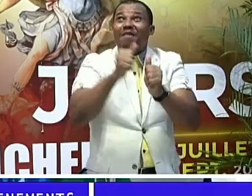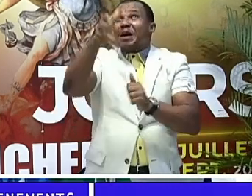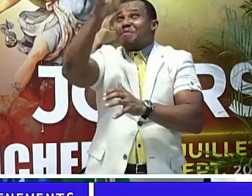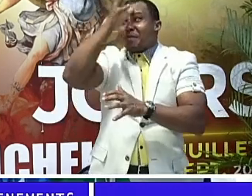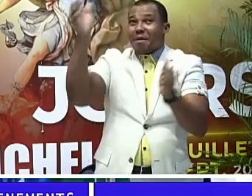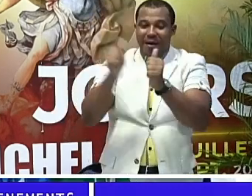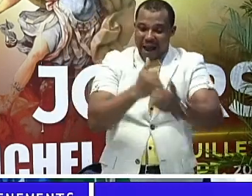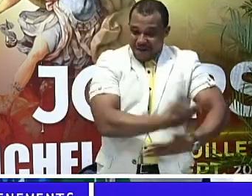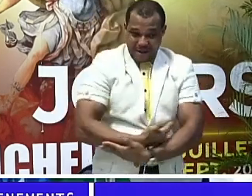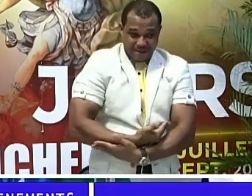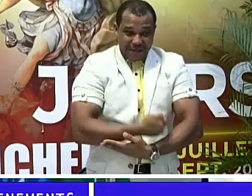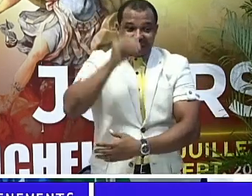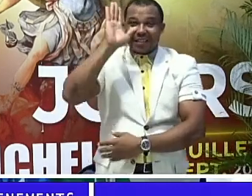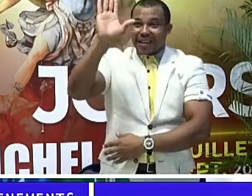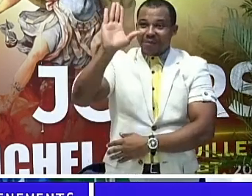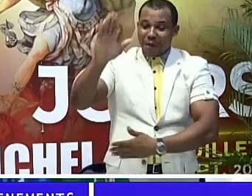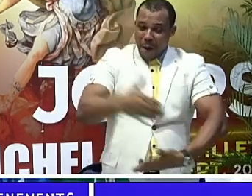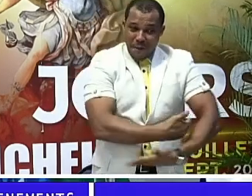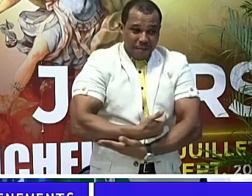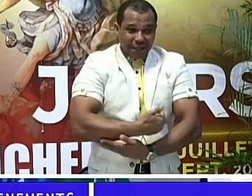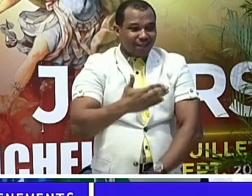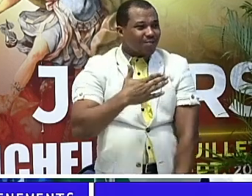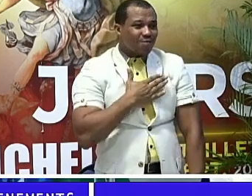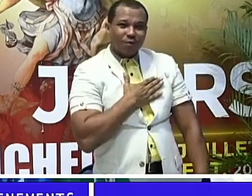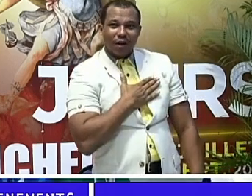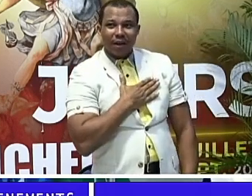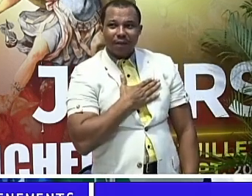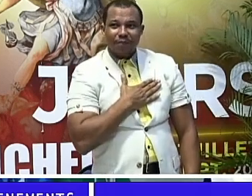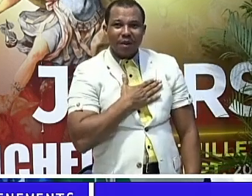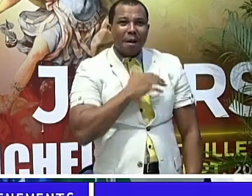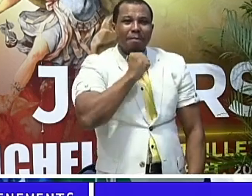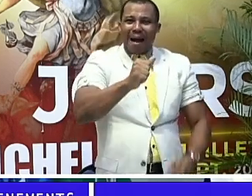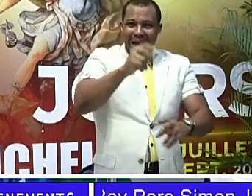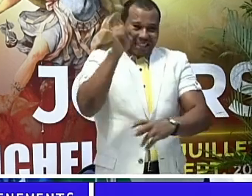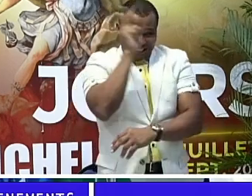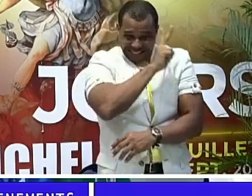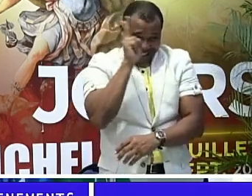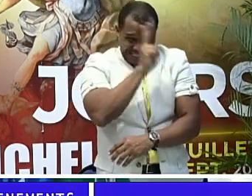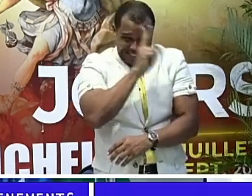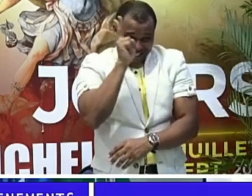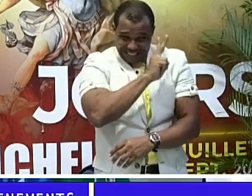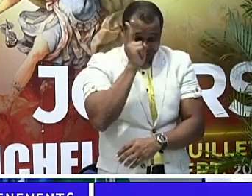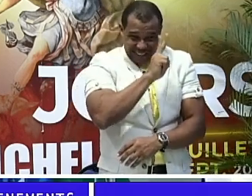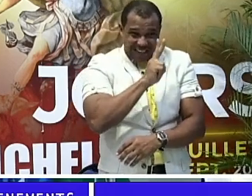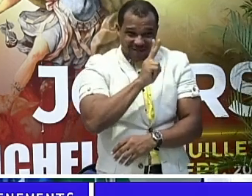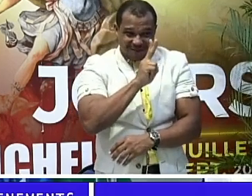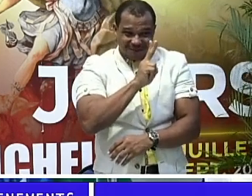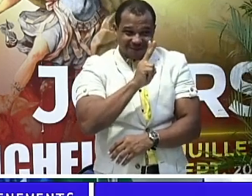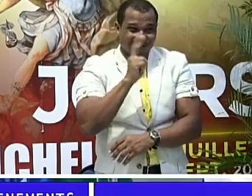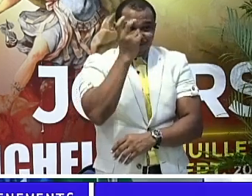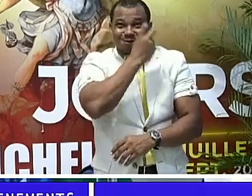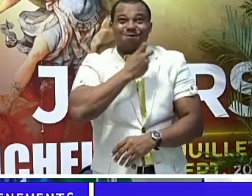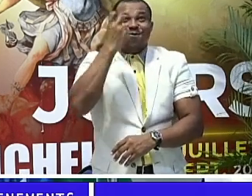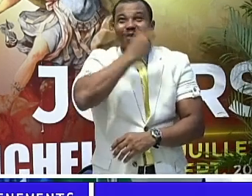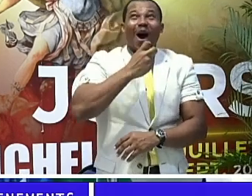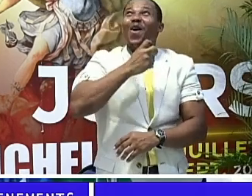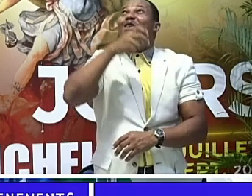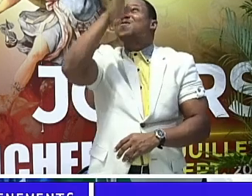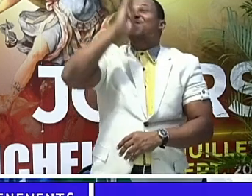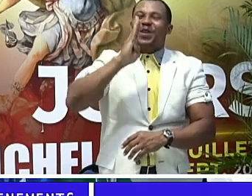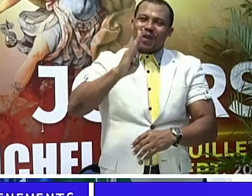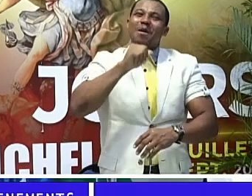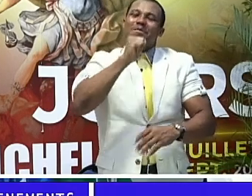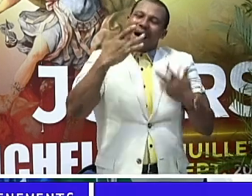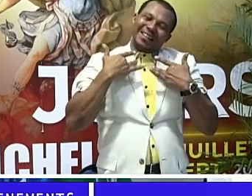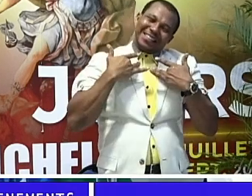li. Petit moi, pas négliger correction grand maître là. Pas décourager parce qu'il a